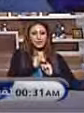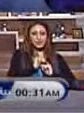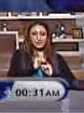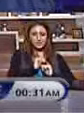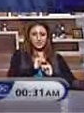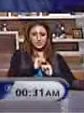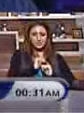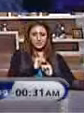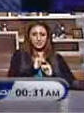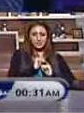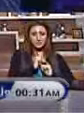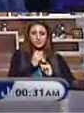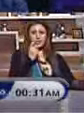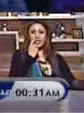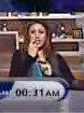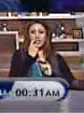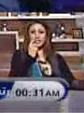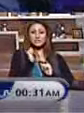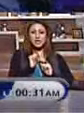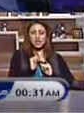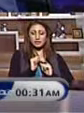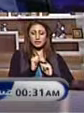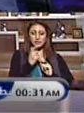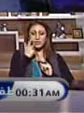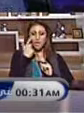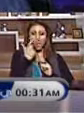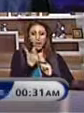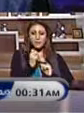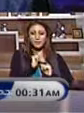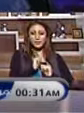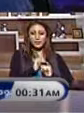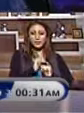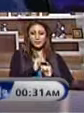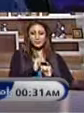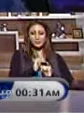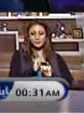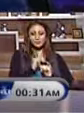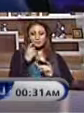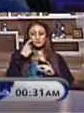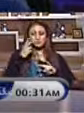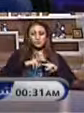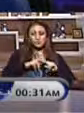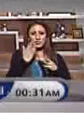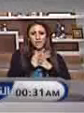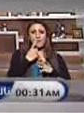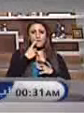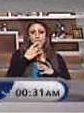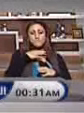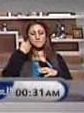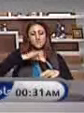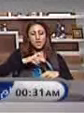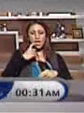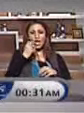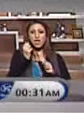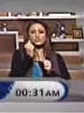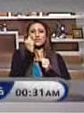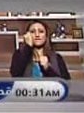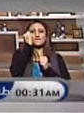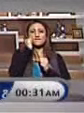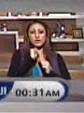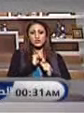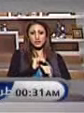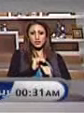في رجلك يسموا اللسان المنفرد من المتوفى عمال يسموه لفظ عام يعني لو